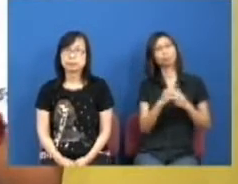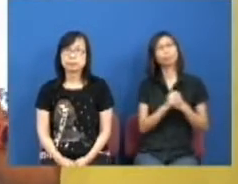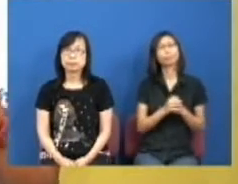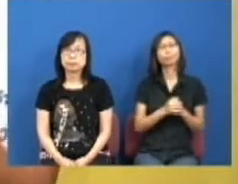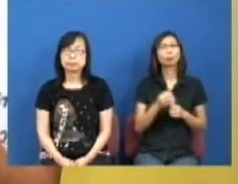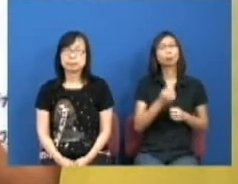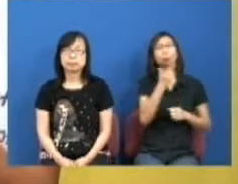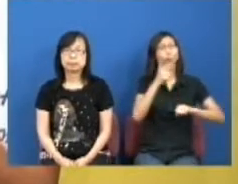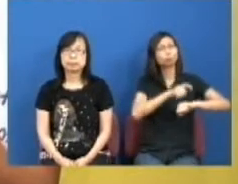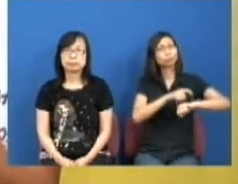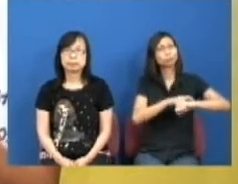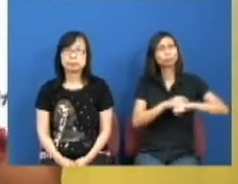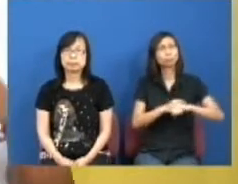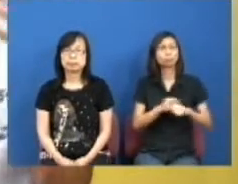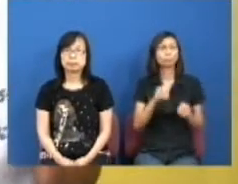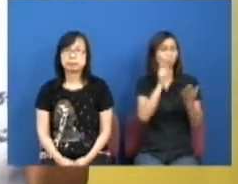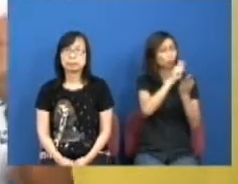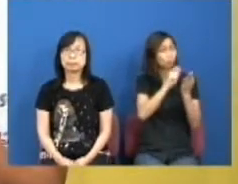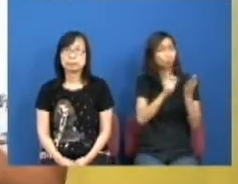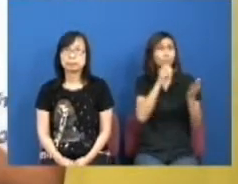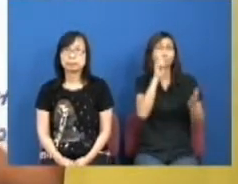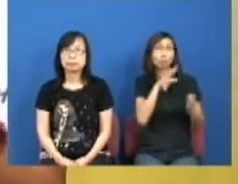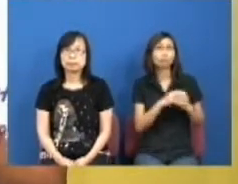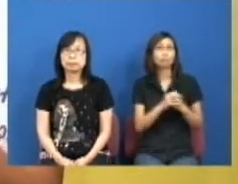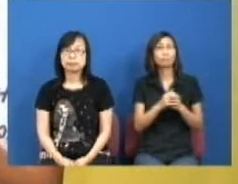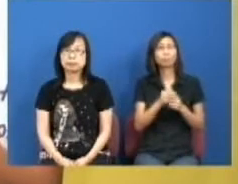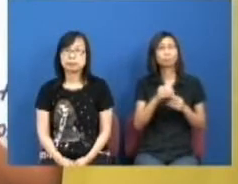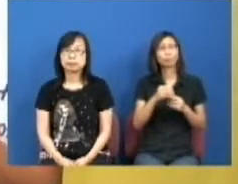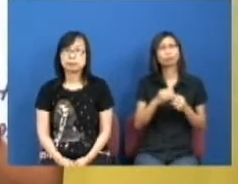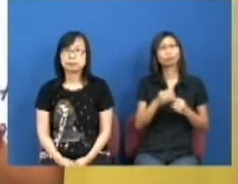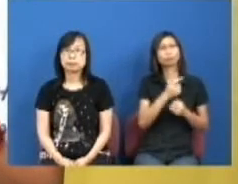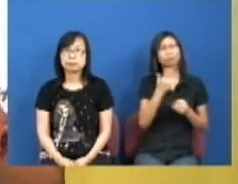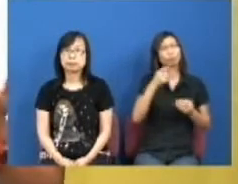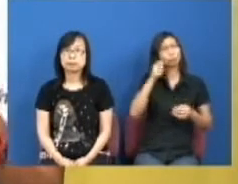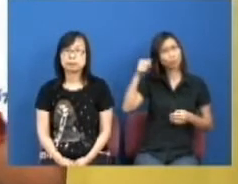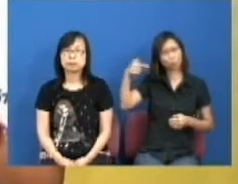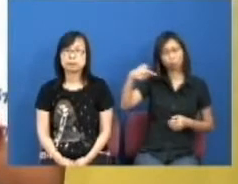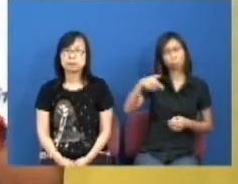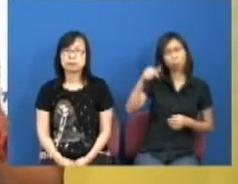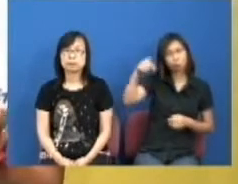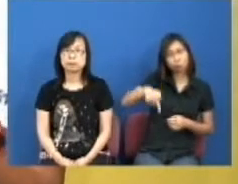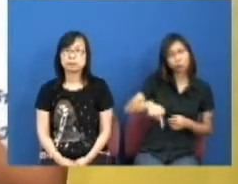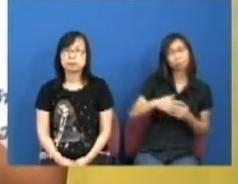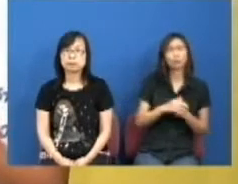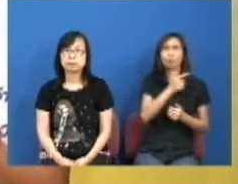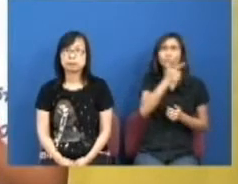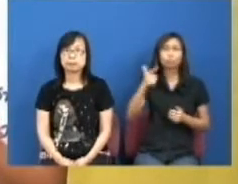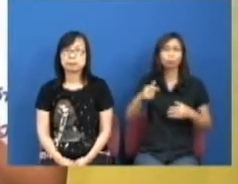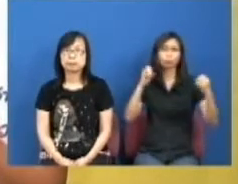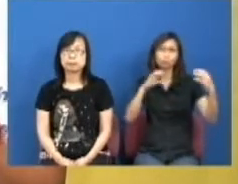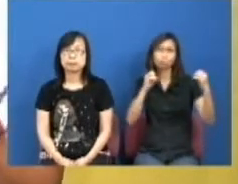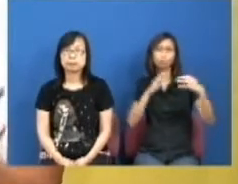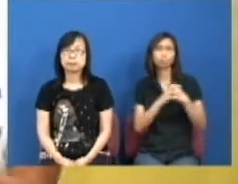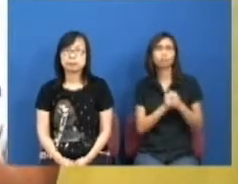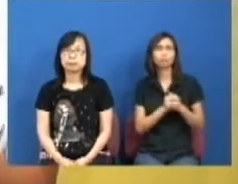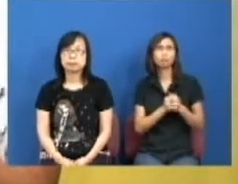時候我們經常說、理論，要不然人們說得很高深，但另一方面其實如果我們沒有理論的話，我們很多的討論都流於